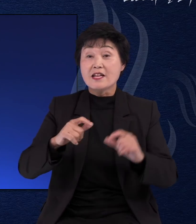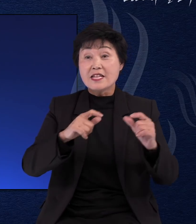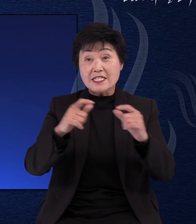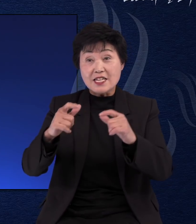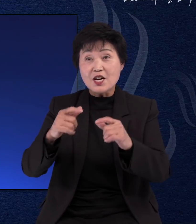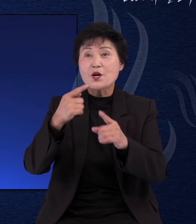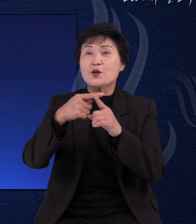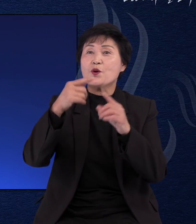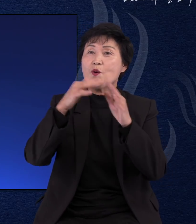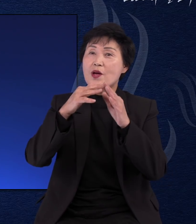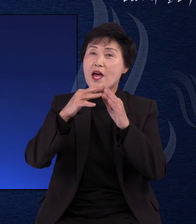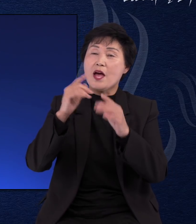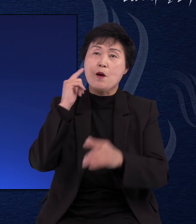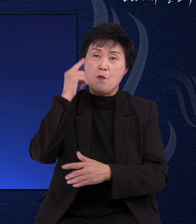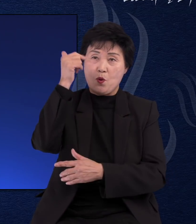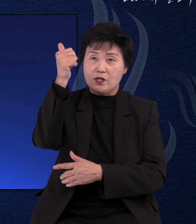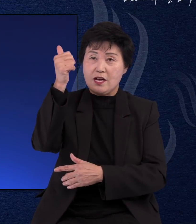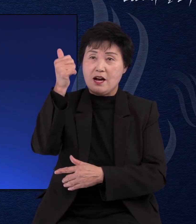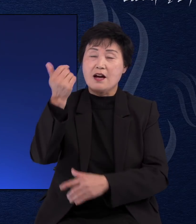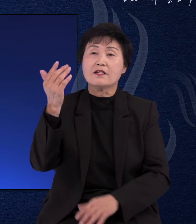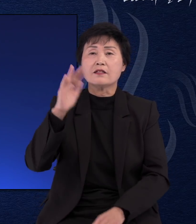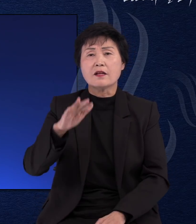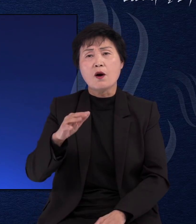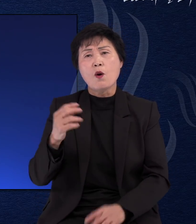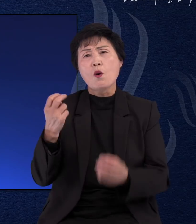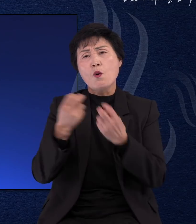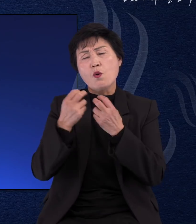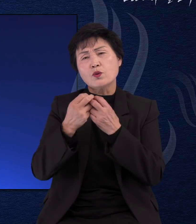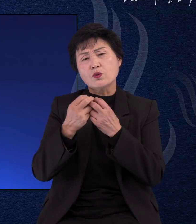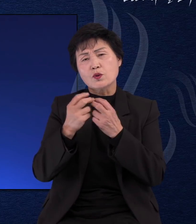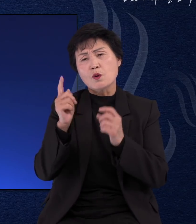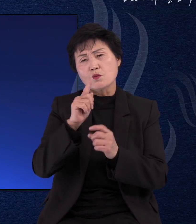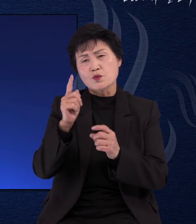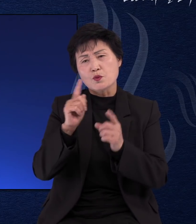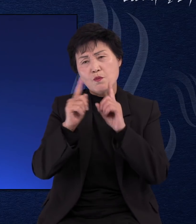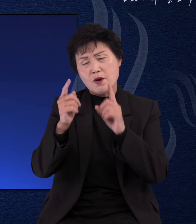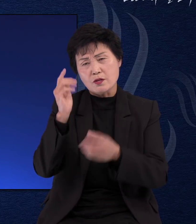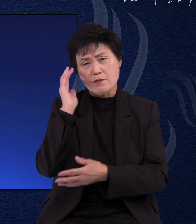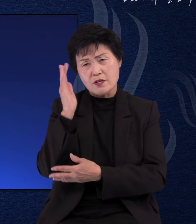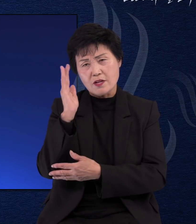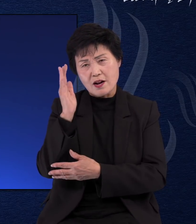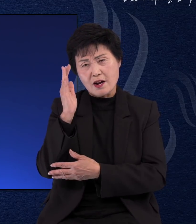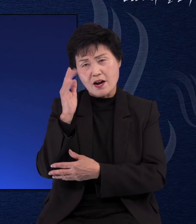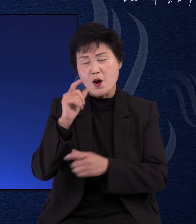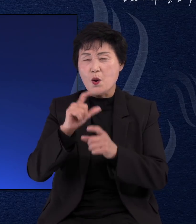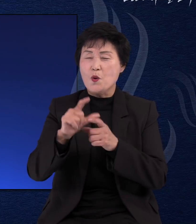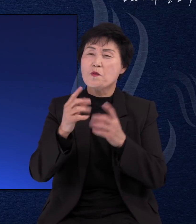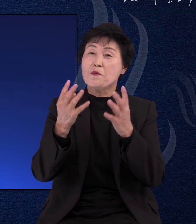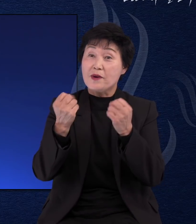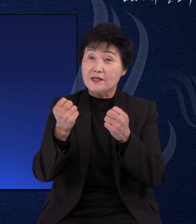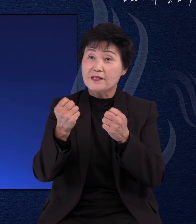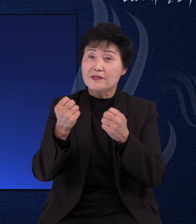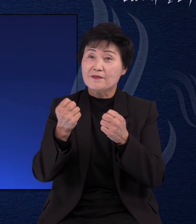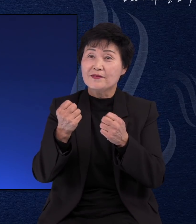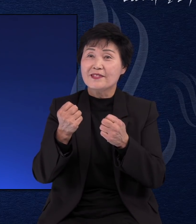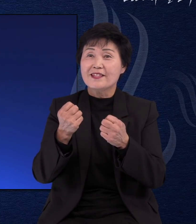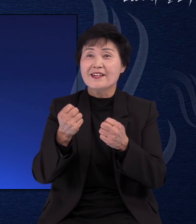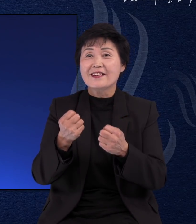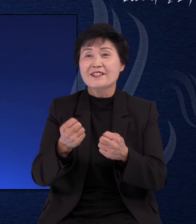보니까 어떻게 이 자리에 서서 말씀을 전해야 할까 고민을 했습니다. 미리 다니엘